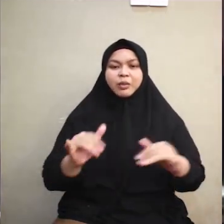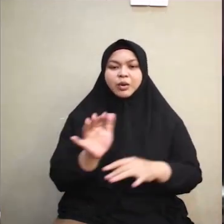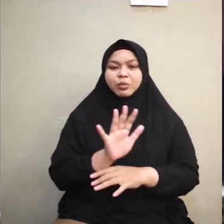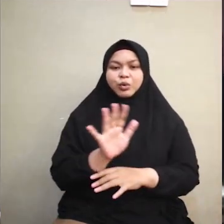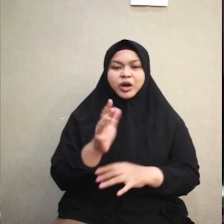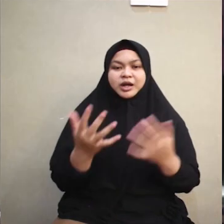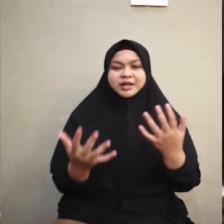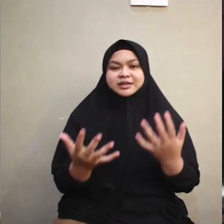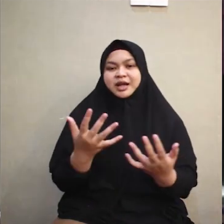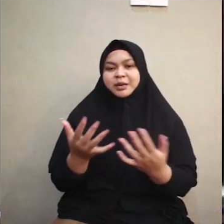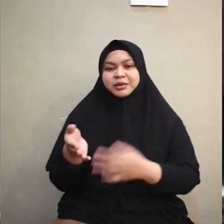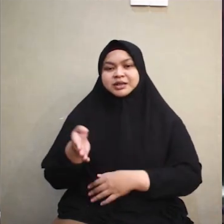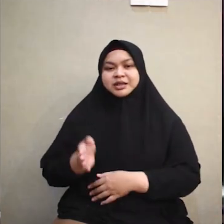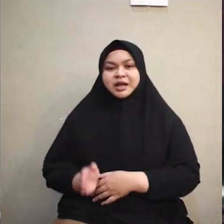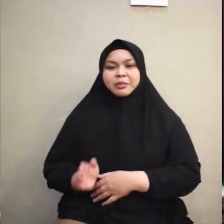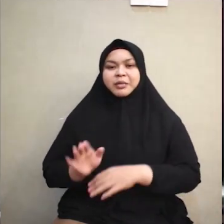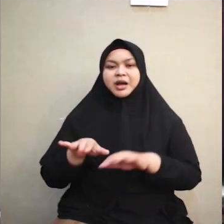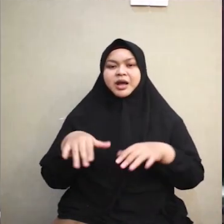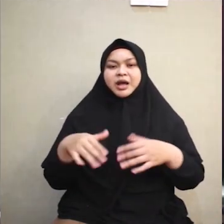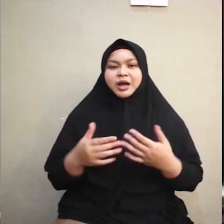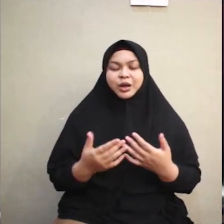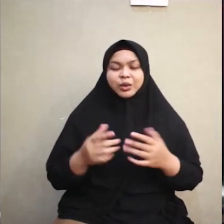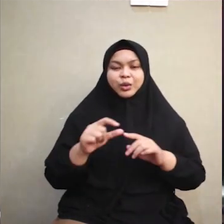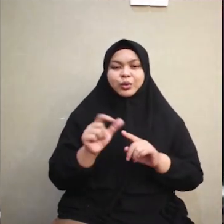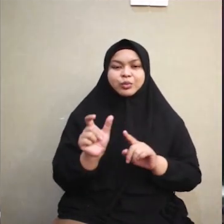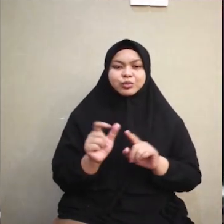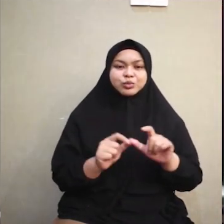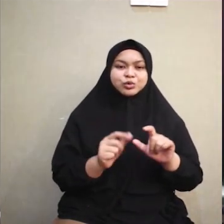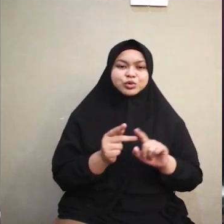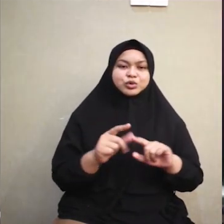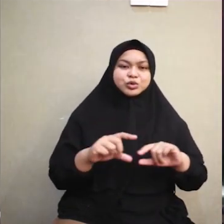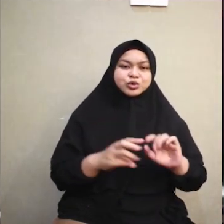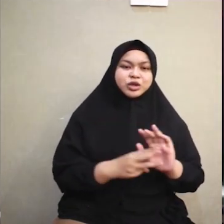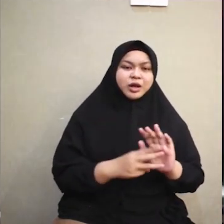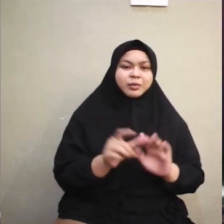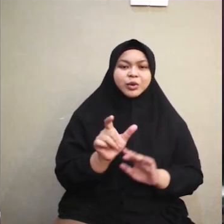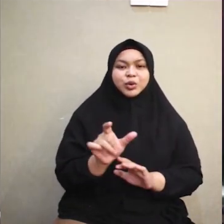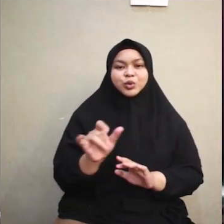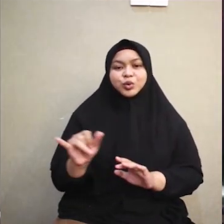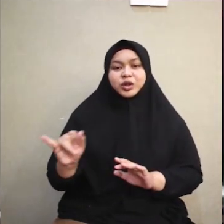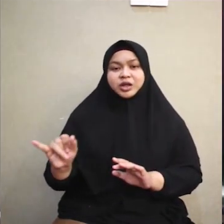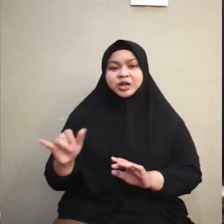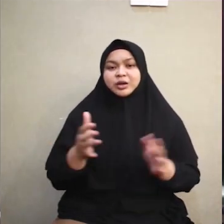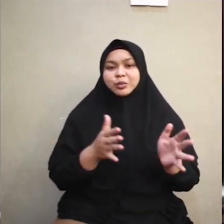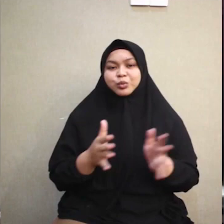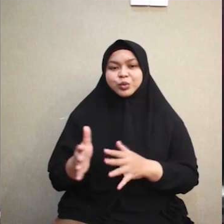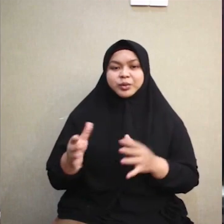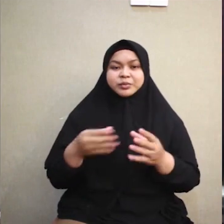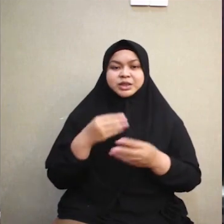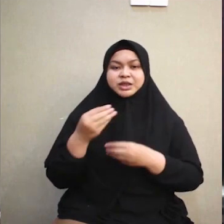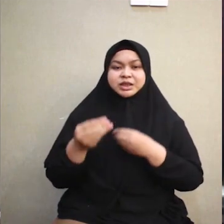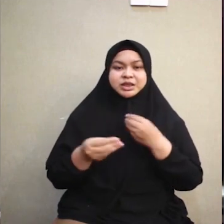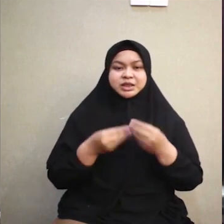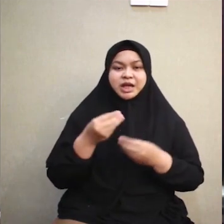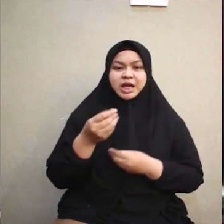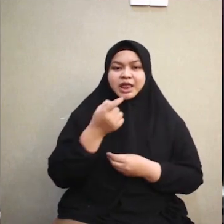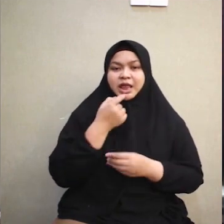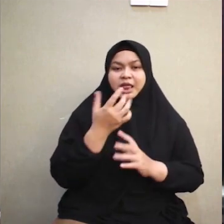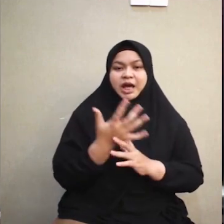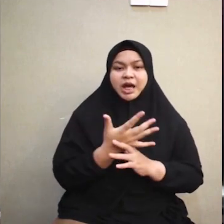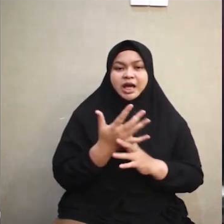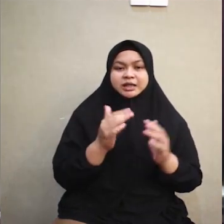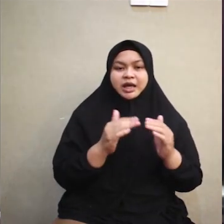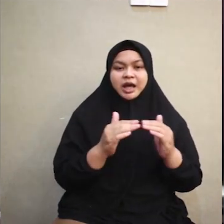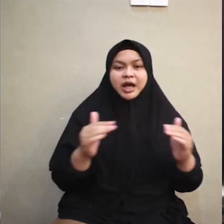Sabda Sigap atau kemudian kusam Yui yang kemudian berbicara soal akses terhadap